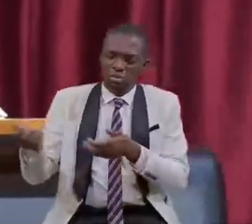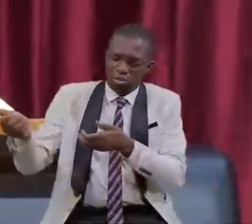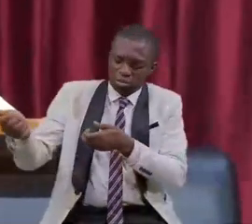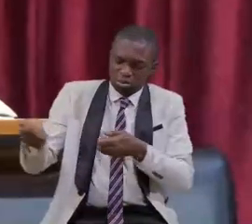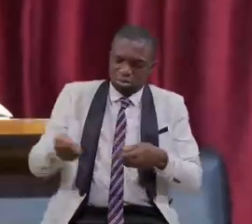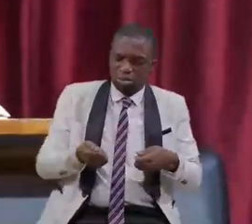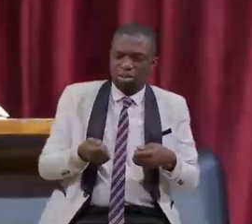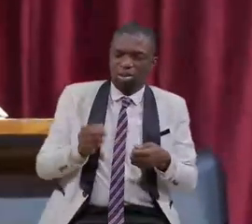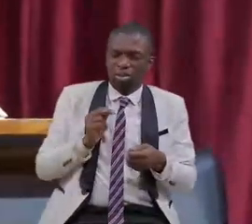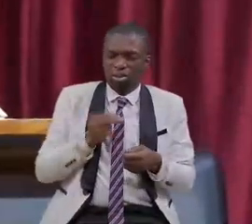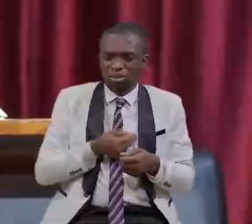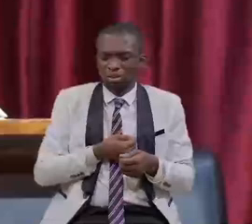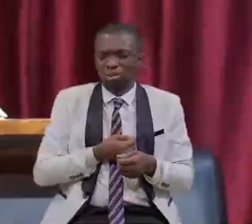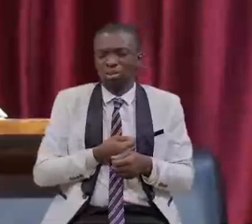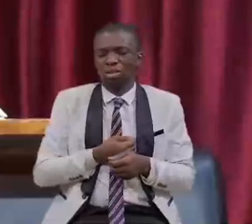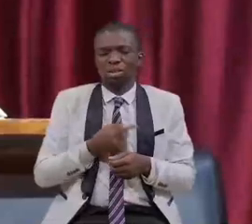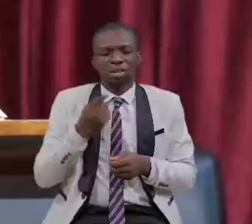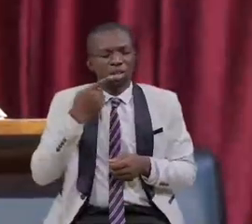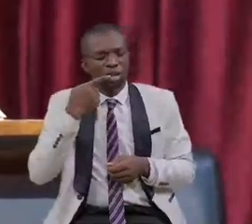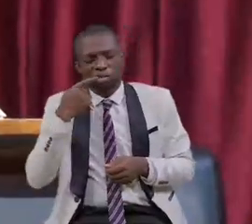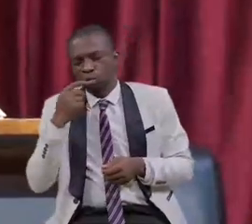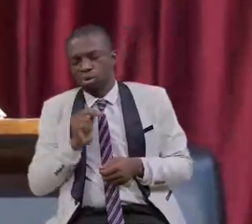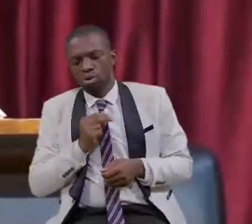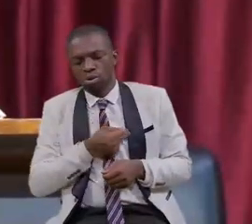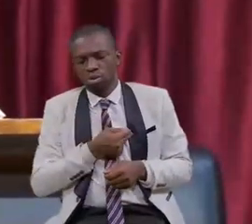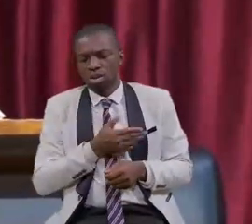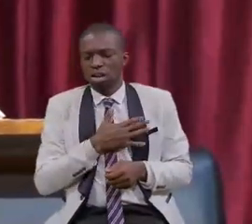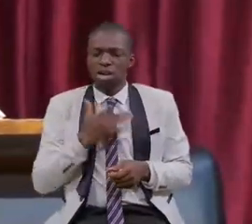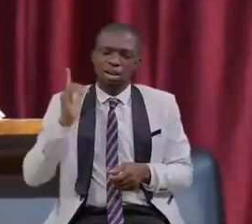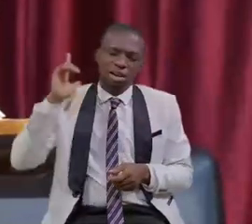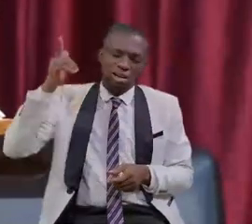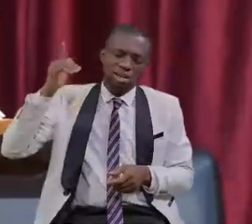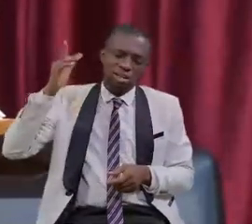pourraient nous attaquer à pourrait nous appeler,